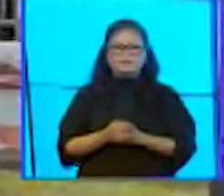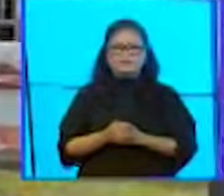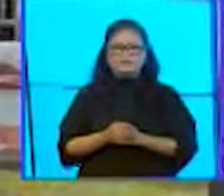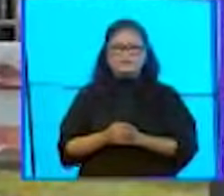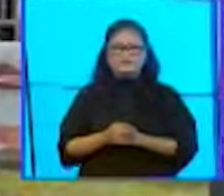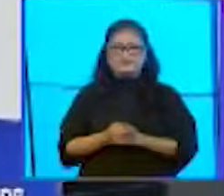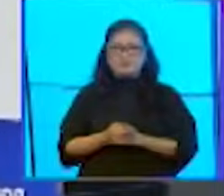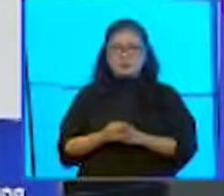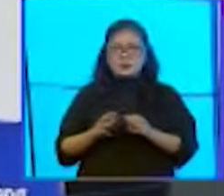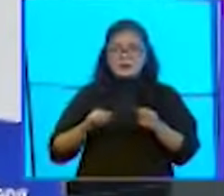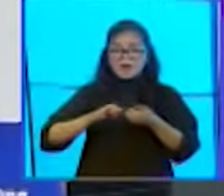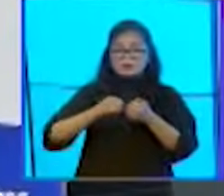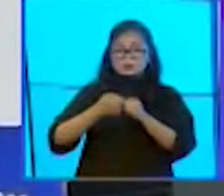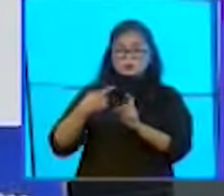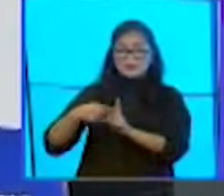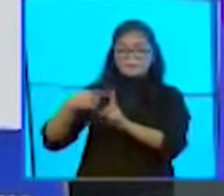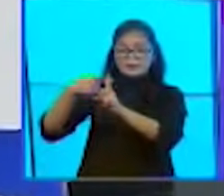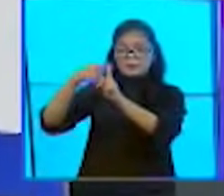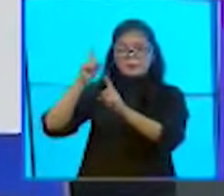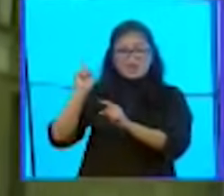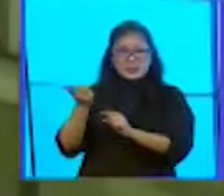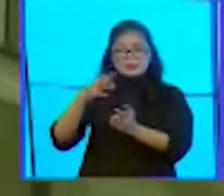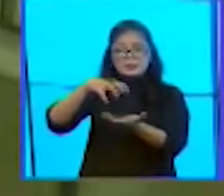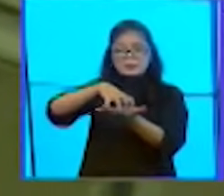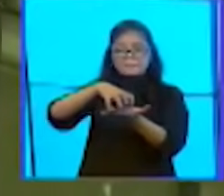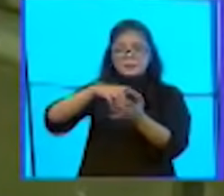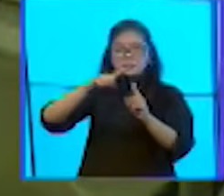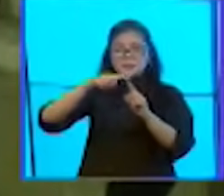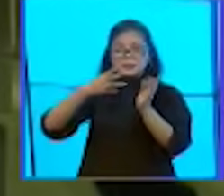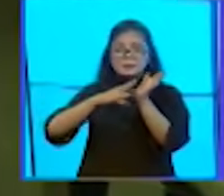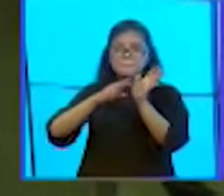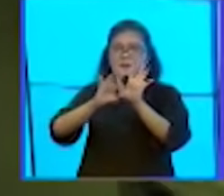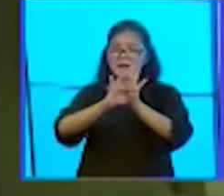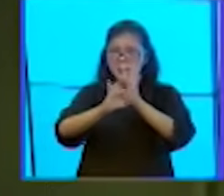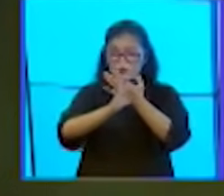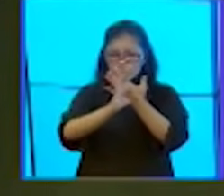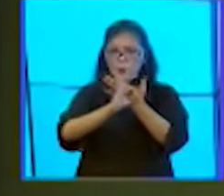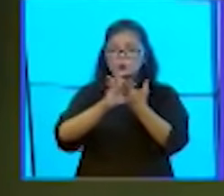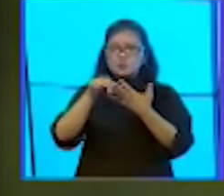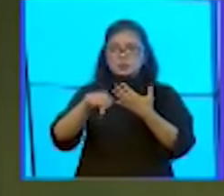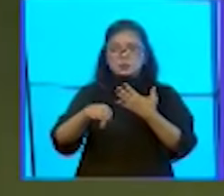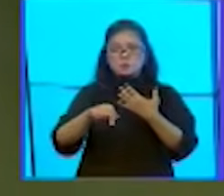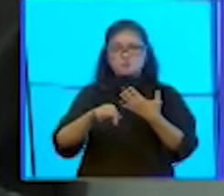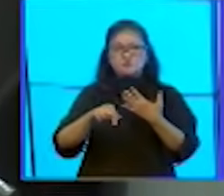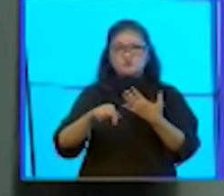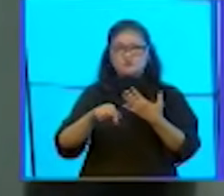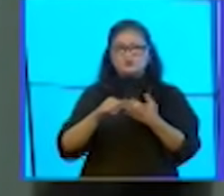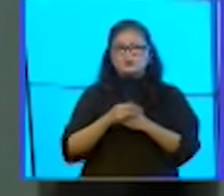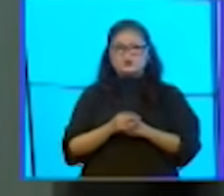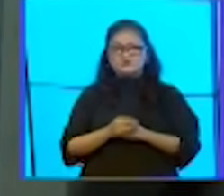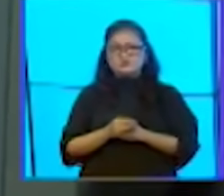Lonjakan pasien COVID-19 juga terjadi di Temanggung, Jawa Tengah. Dibanding bulan lalu terjadi peningkatan tajam jumlah pasien yang dirawat di RSUD